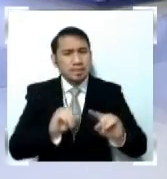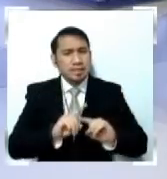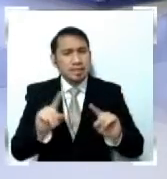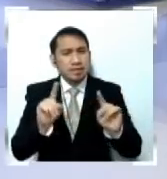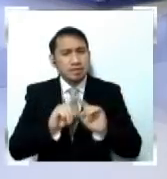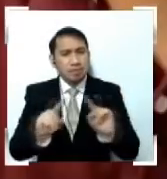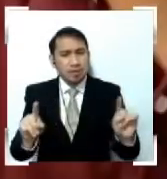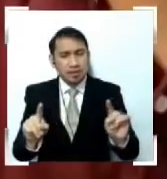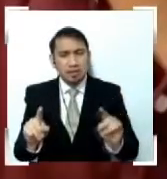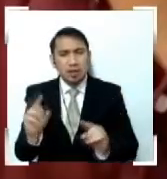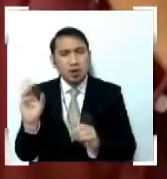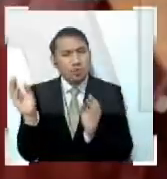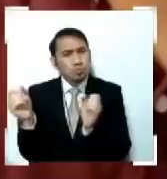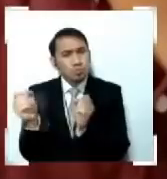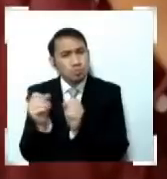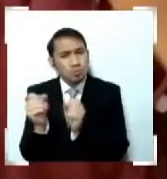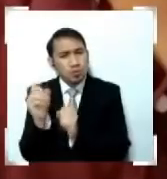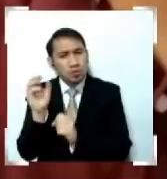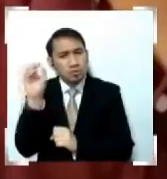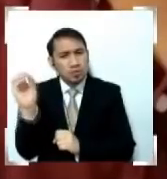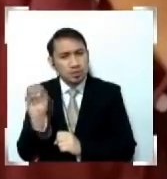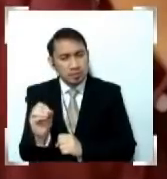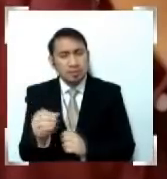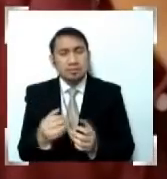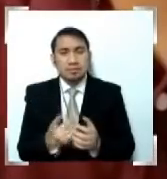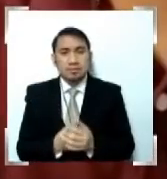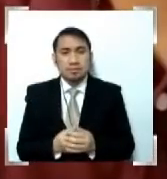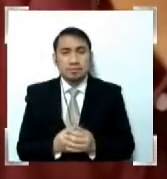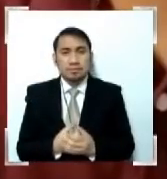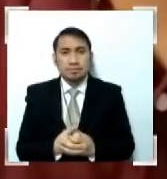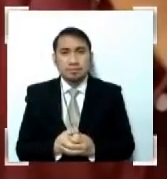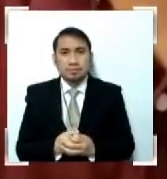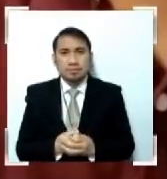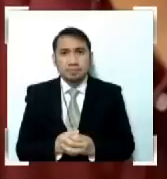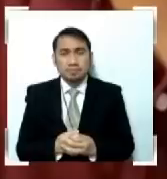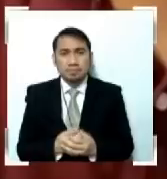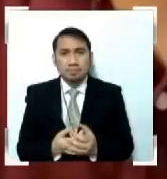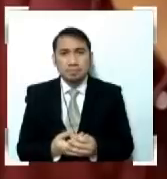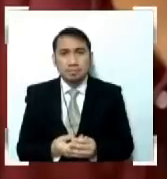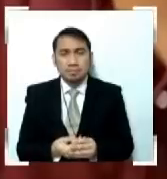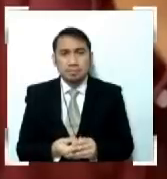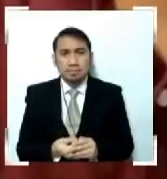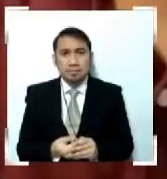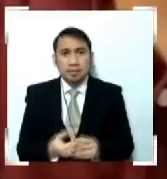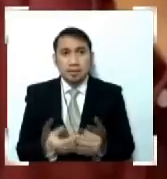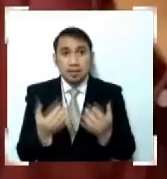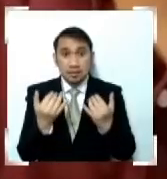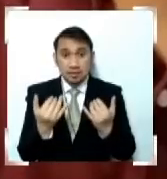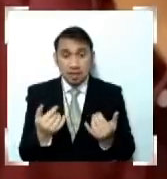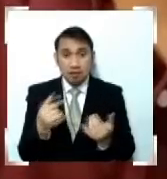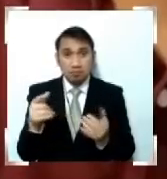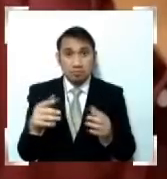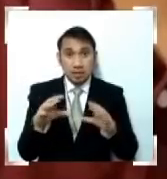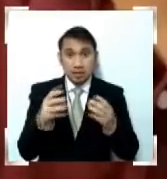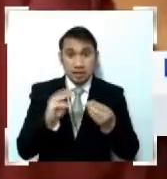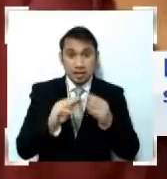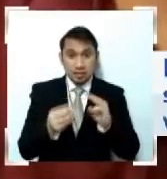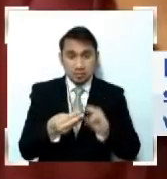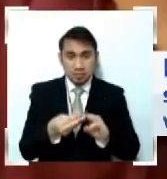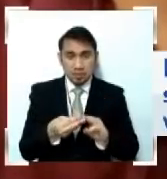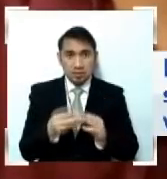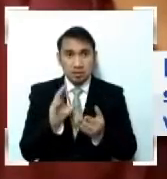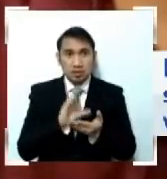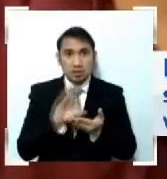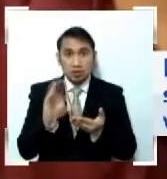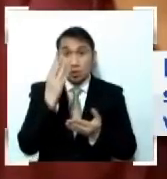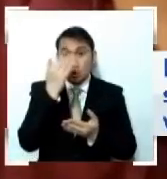Maris Umali. He came out and... Magkaklase noong kolehiyo, nagkalamat dahil sa pagbebenta